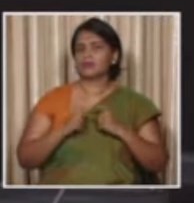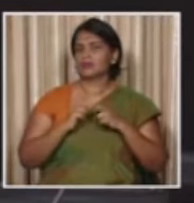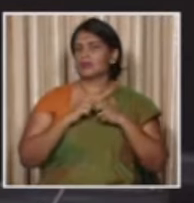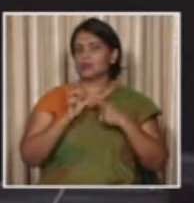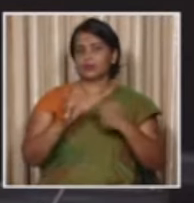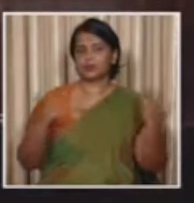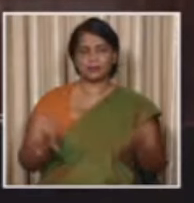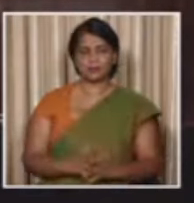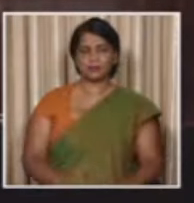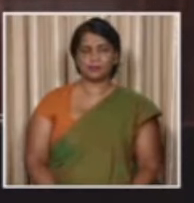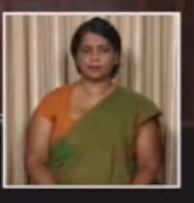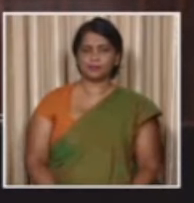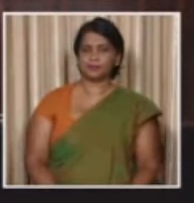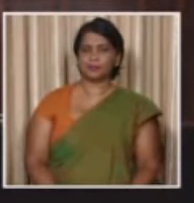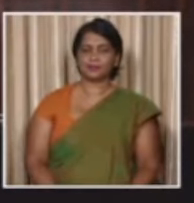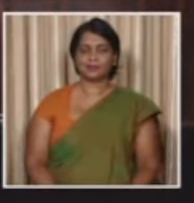හොයන්න බෑ. හරි බොහොම ස්තුතියි.